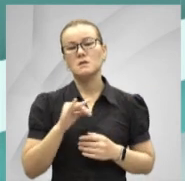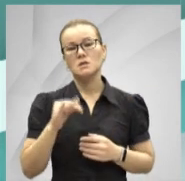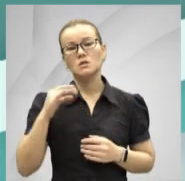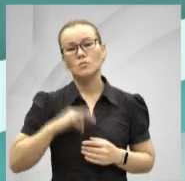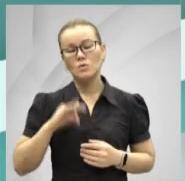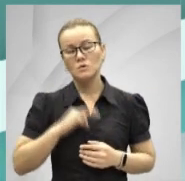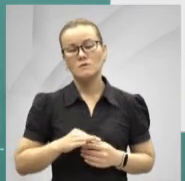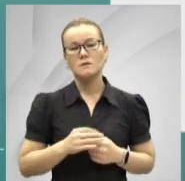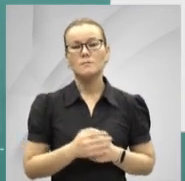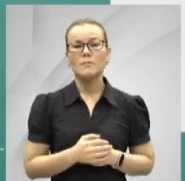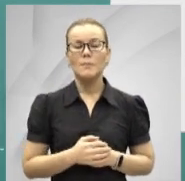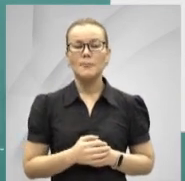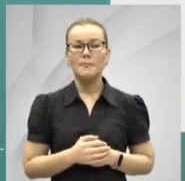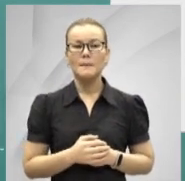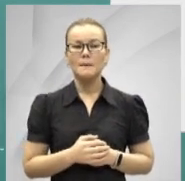практике.